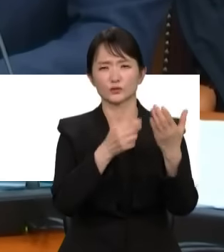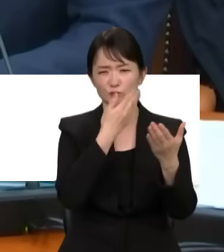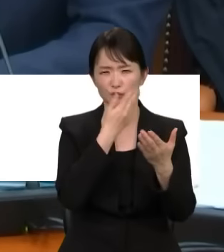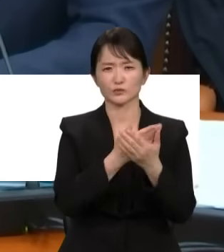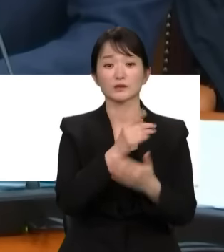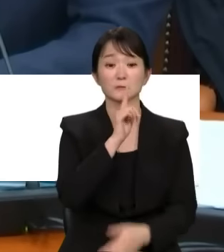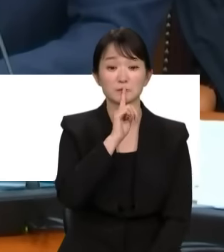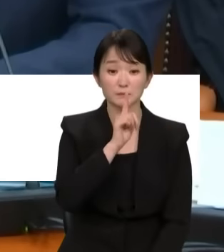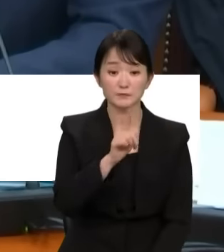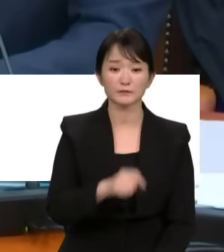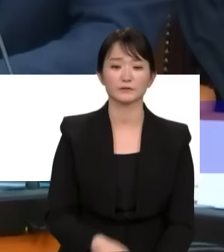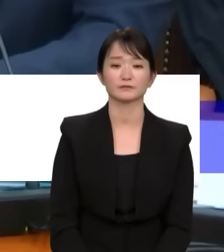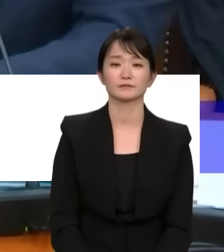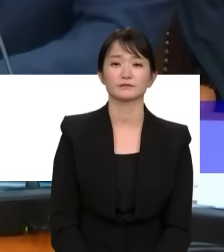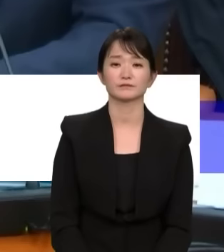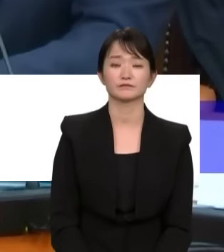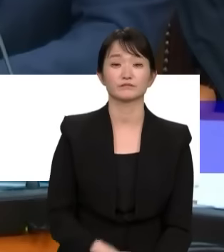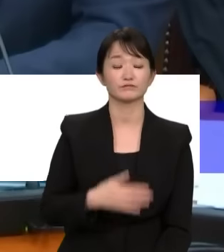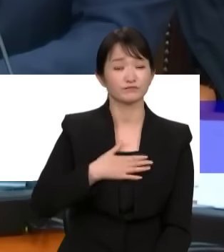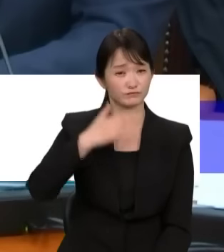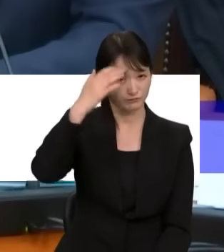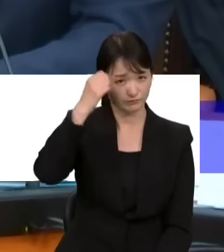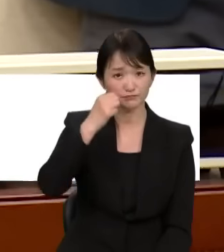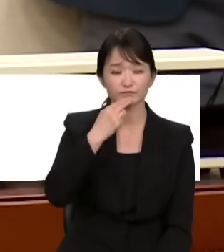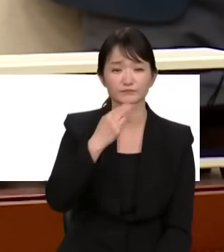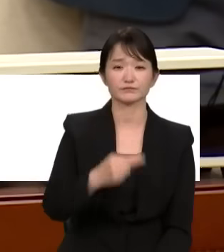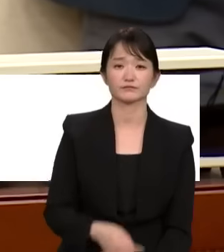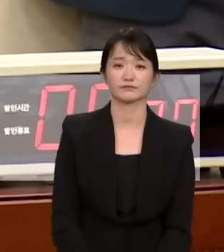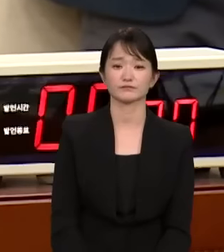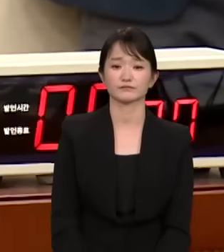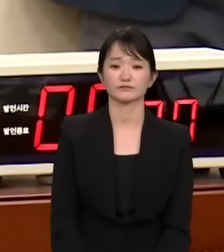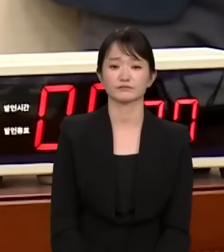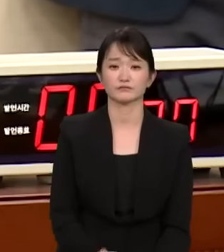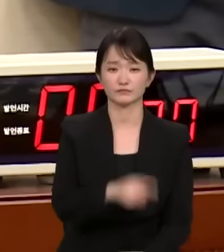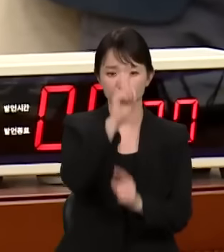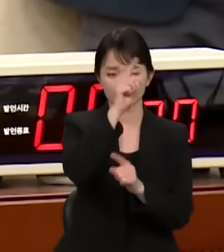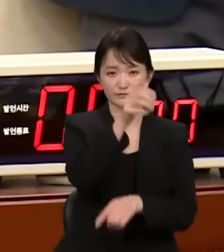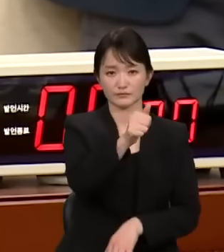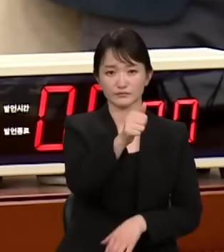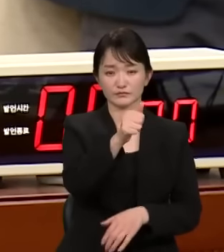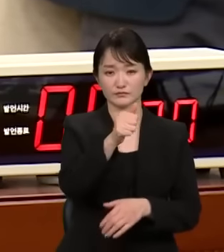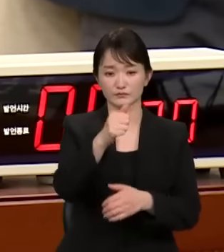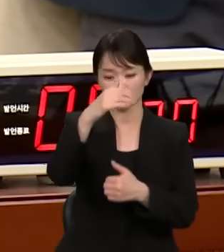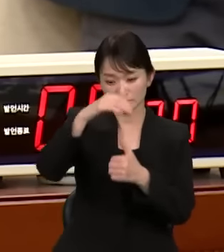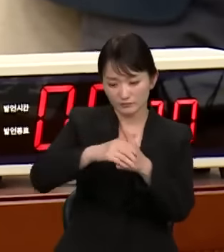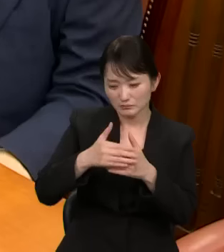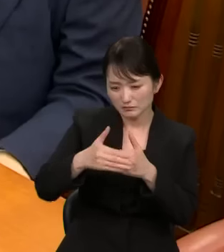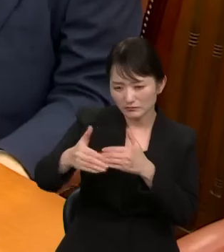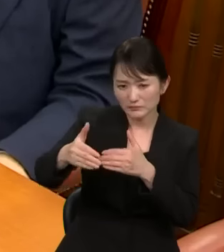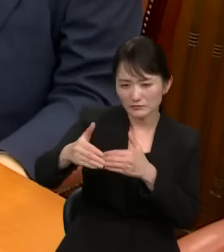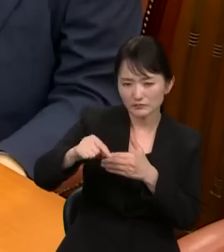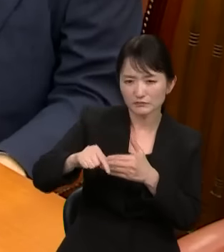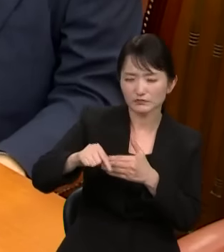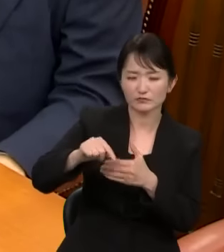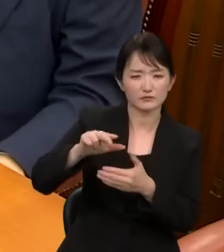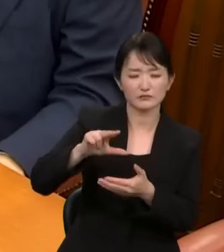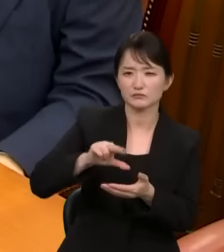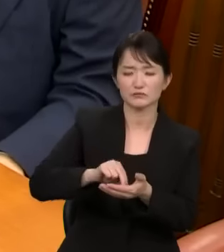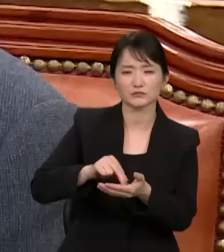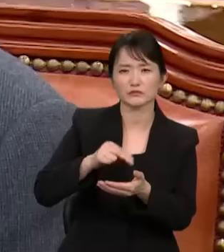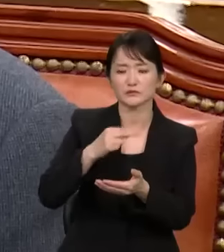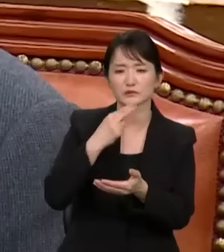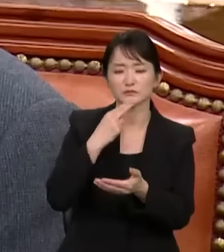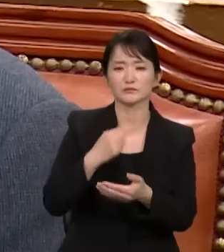발언이 제 기억에는 없습니다 이장관은 임명 절차상 하자에 불과하다는 취지로 답변했지만